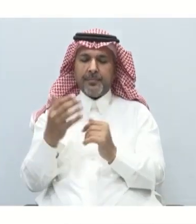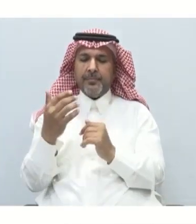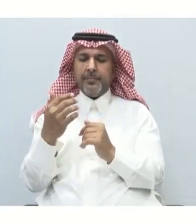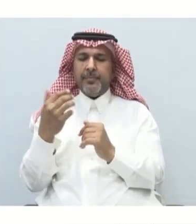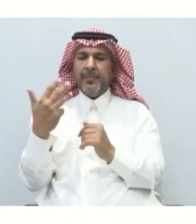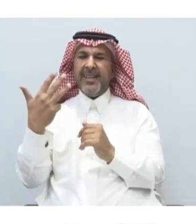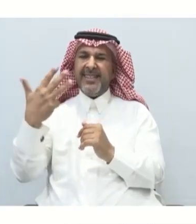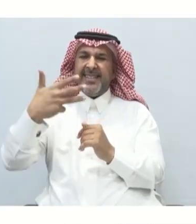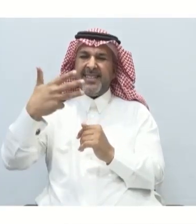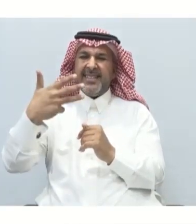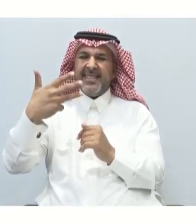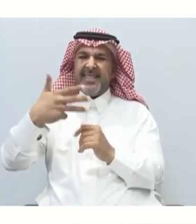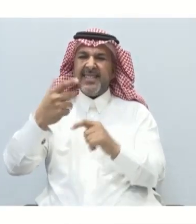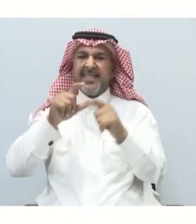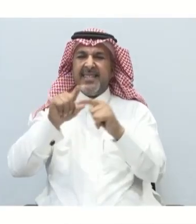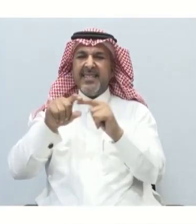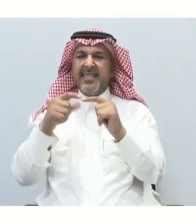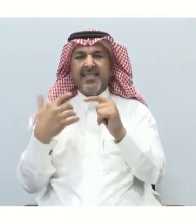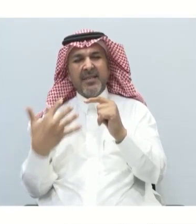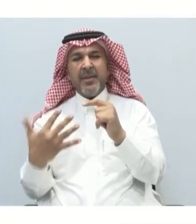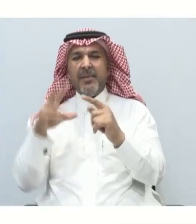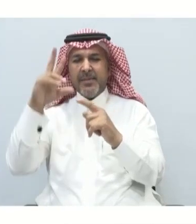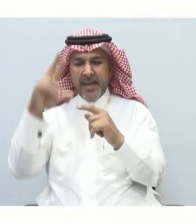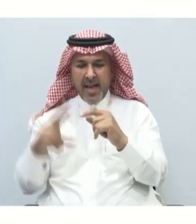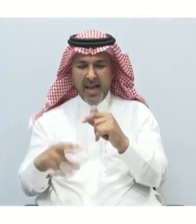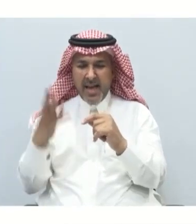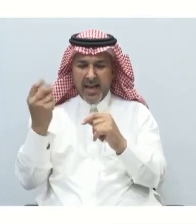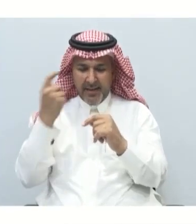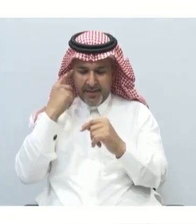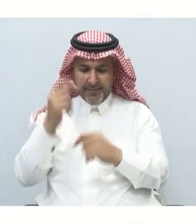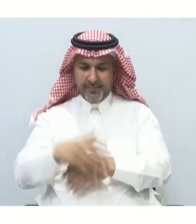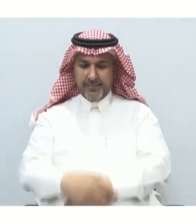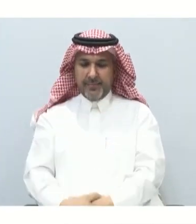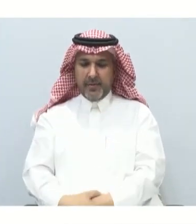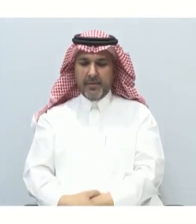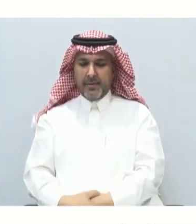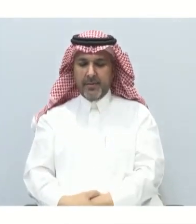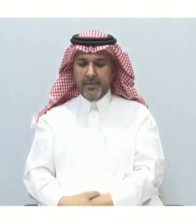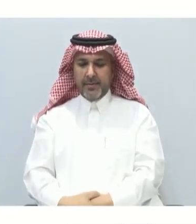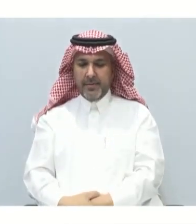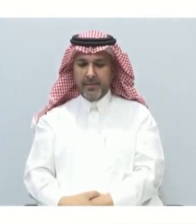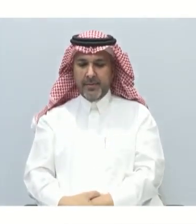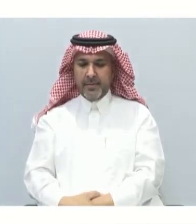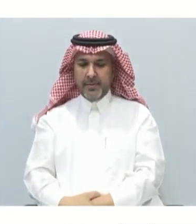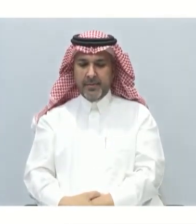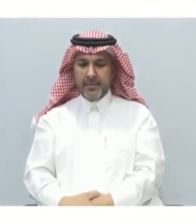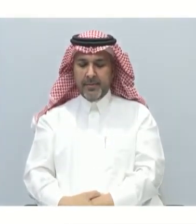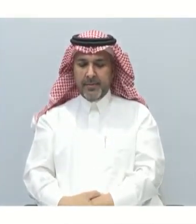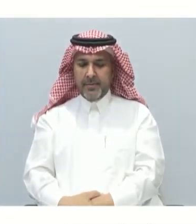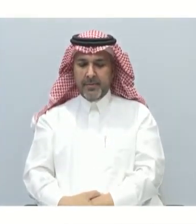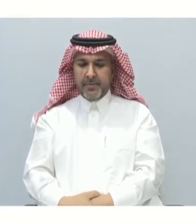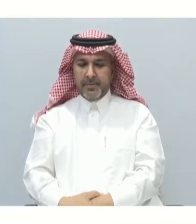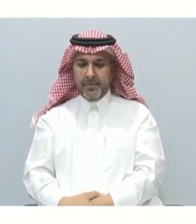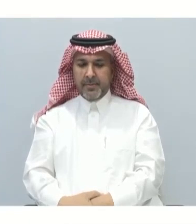الواي الواي بار هو سيجما وايات على ان فجمع الواي عندي كم 90 على عددها اللي هو